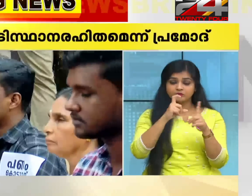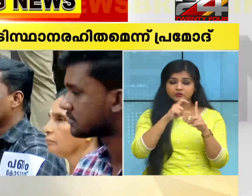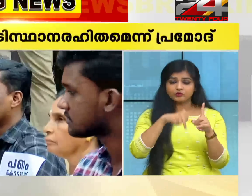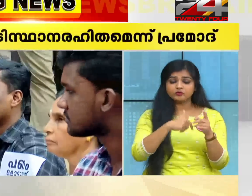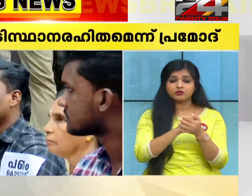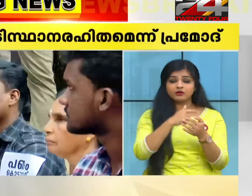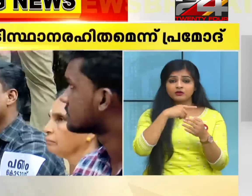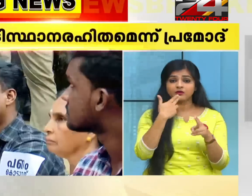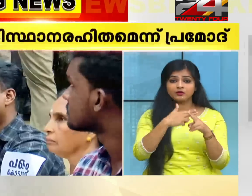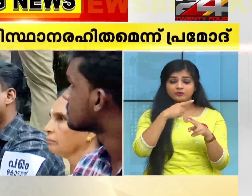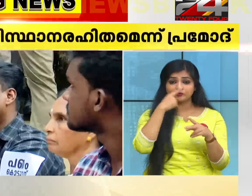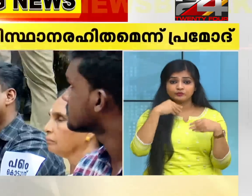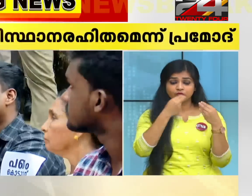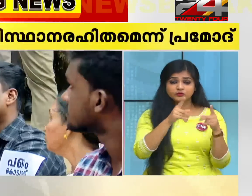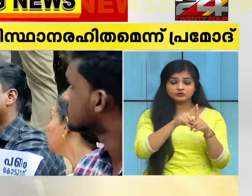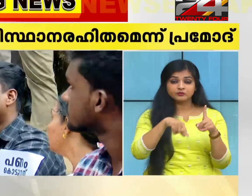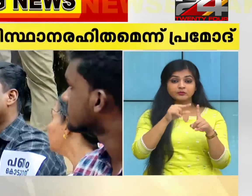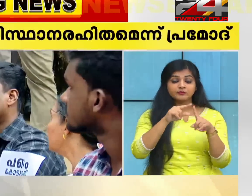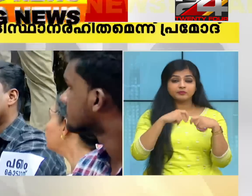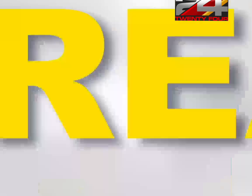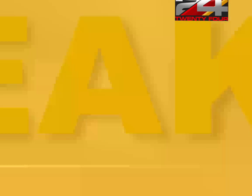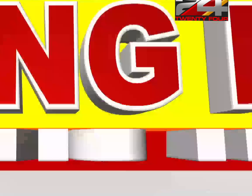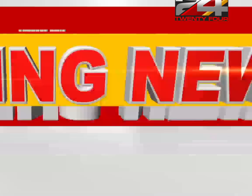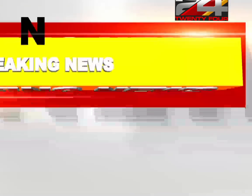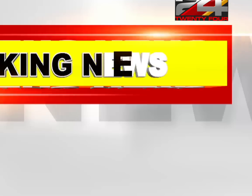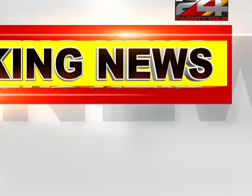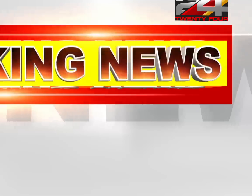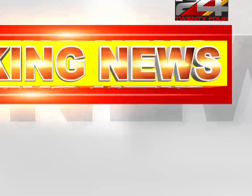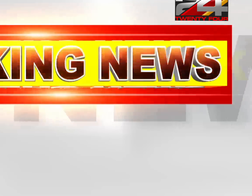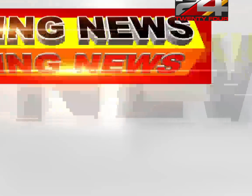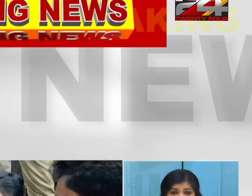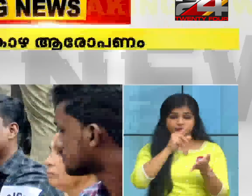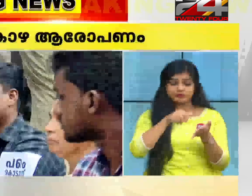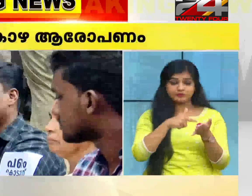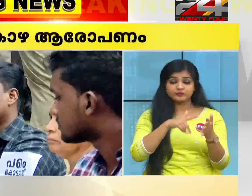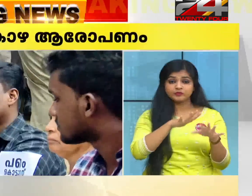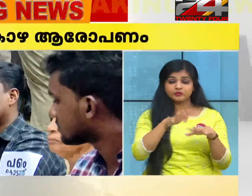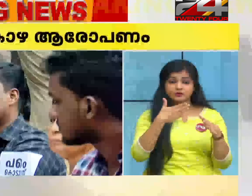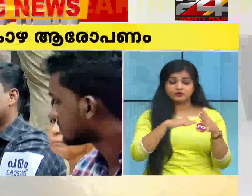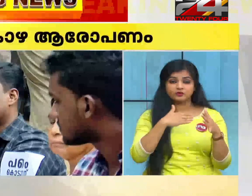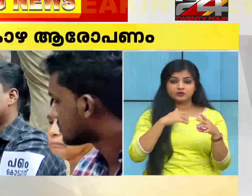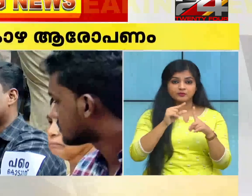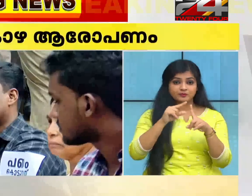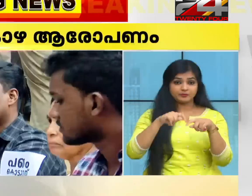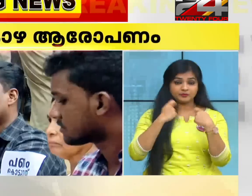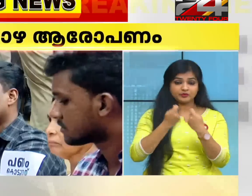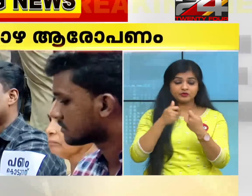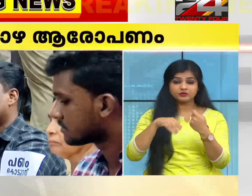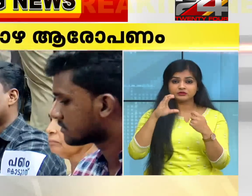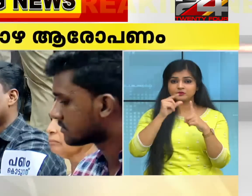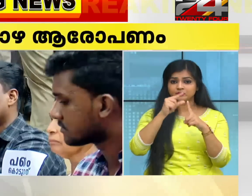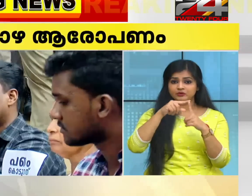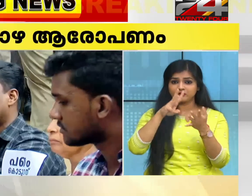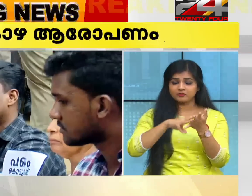കളങ്കപ്പെടുത്തിയിട്ടെങ്കിൽ പാർട്ടി ഏരിയ കമ്മിറ്റി അംഗമായിട്ടുള്ള ആൾ ഇങ്ങനെ ഒരു സംവിധാനത്തിന്, എൻ്റെ പ്രസ്ഥാനത്തിന് മോശപ്പെടുത്താൻ